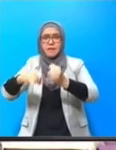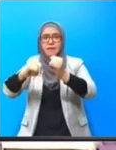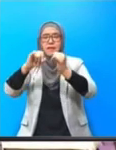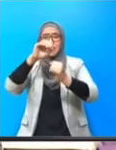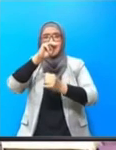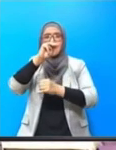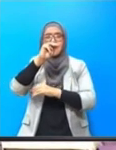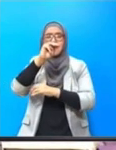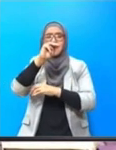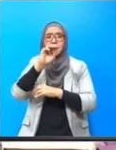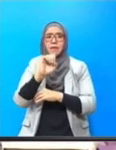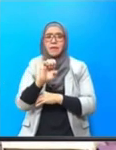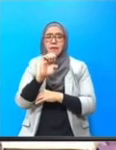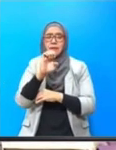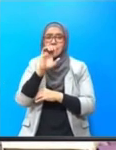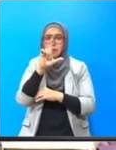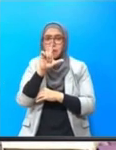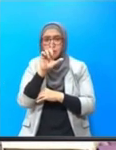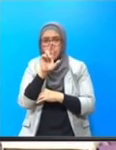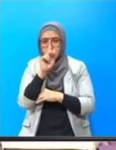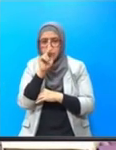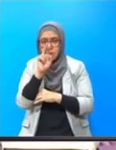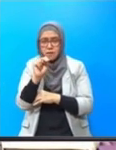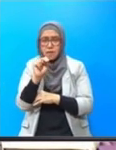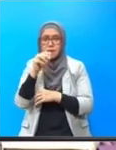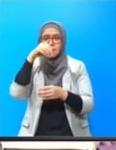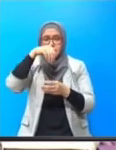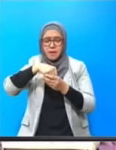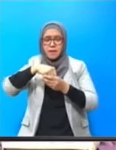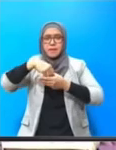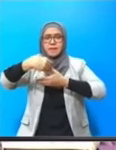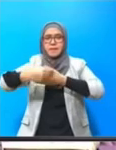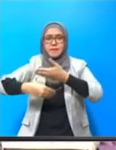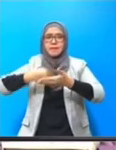60 km, sedang dalam pelantikan perunding.